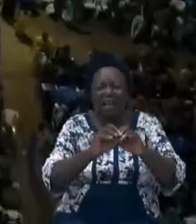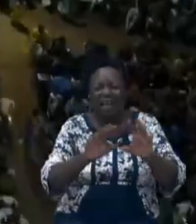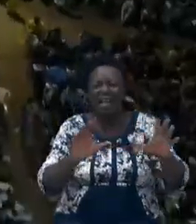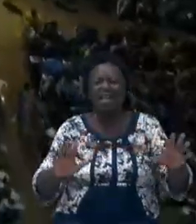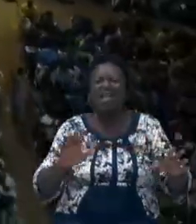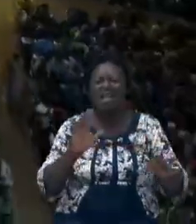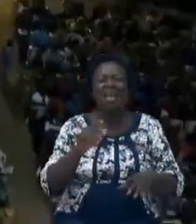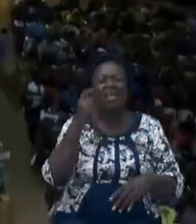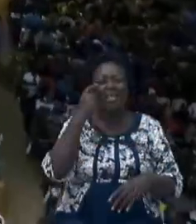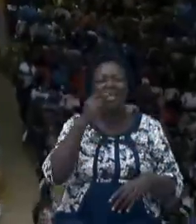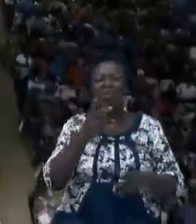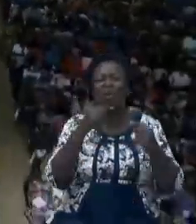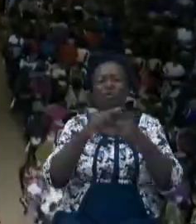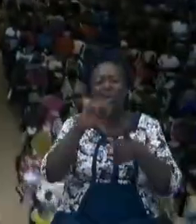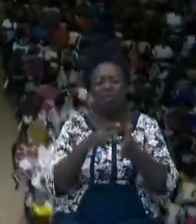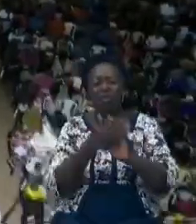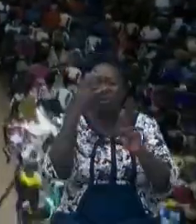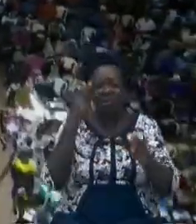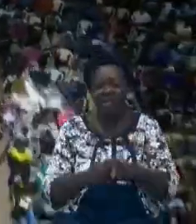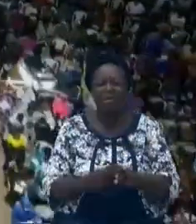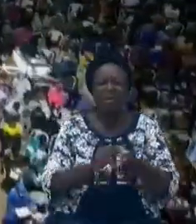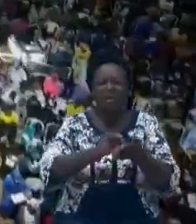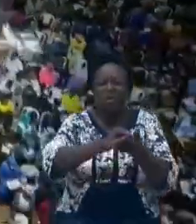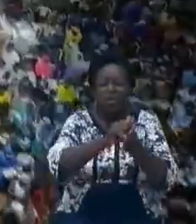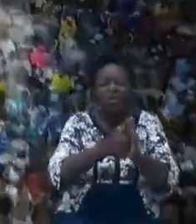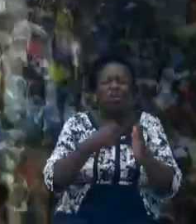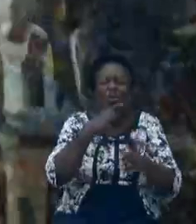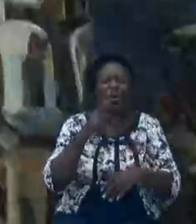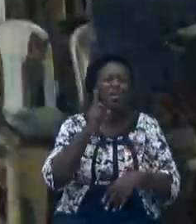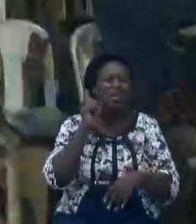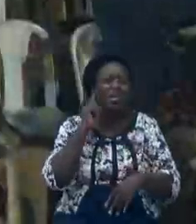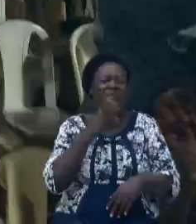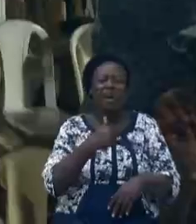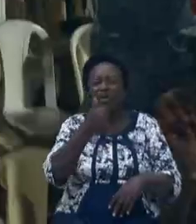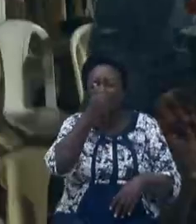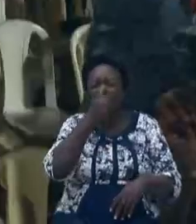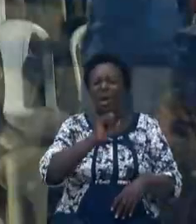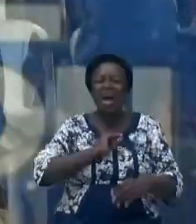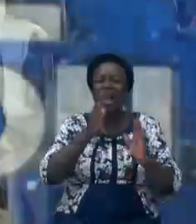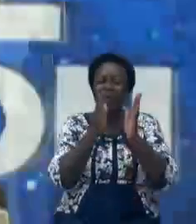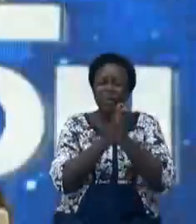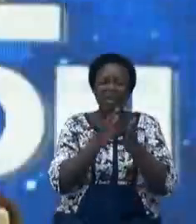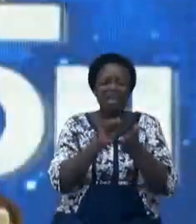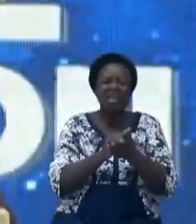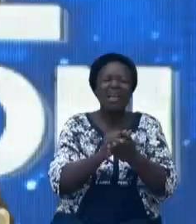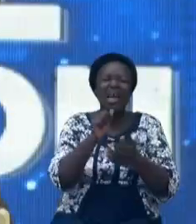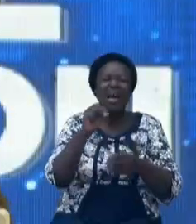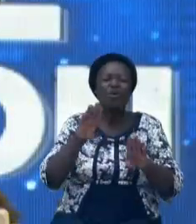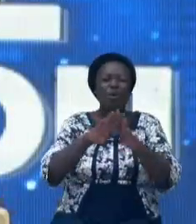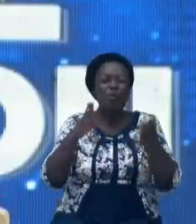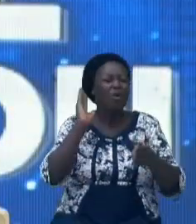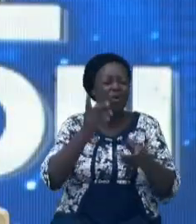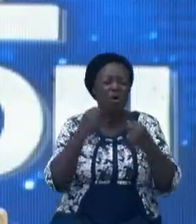qu'on a vu clair la vue visible le choix donné au nom de jésus ceux qui sont sous